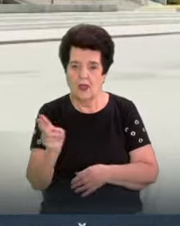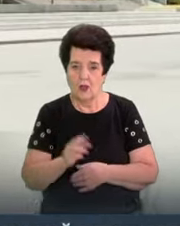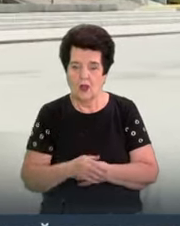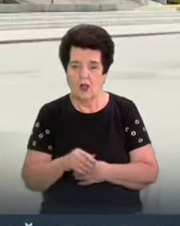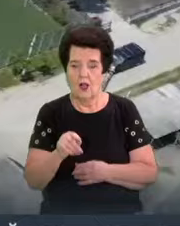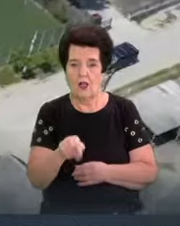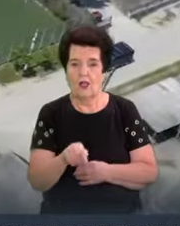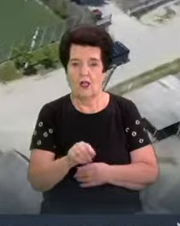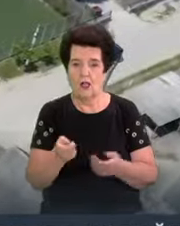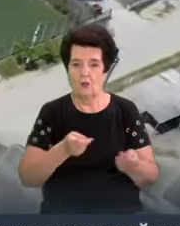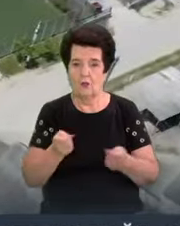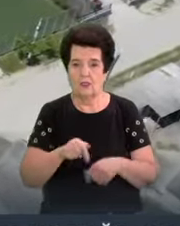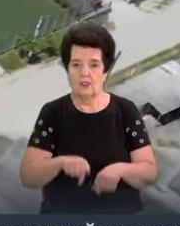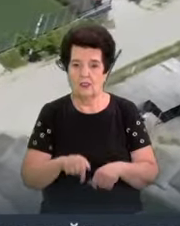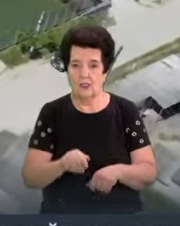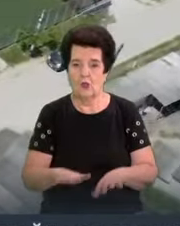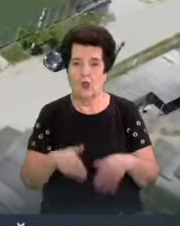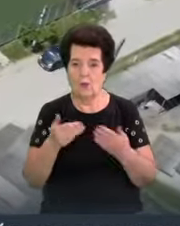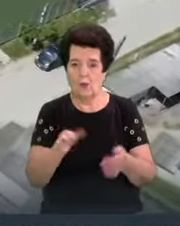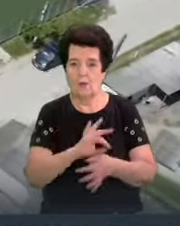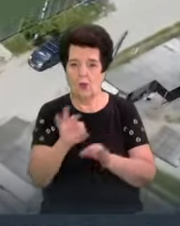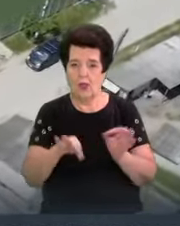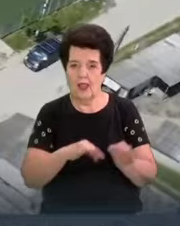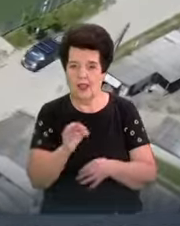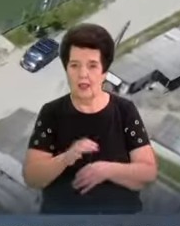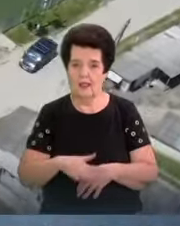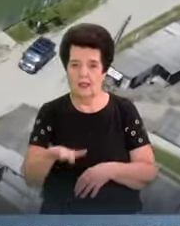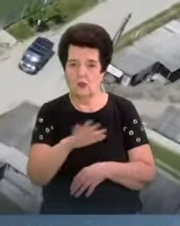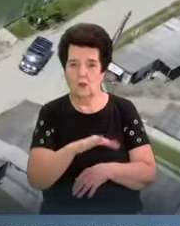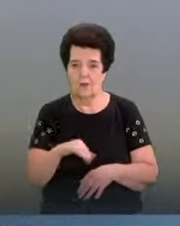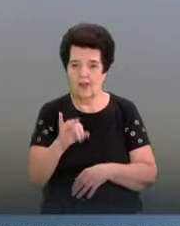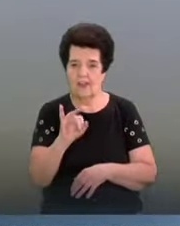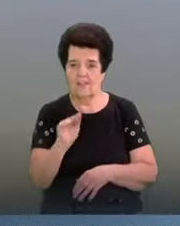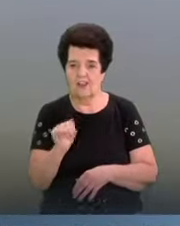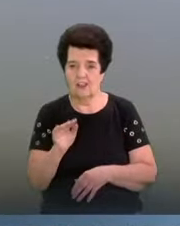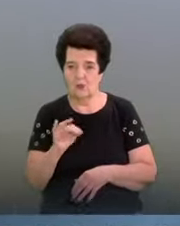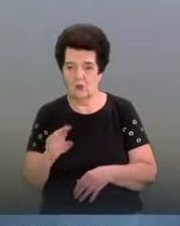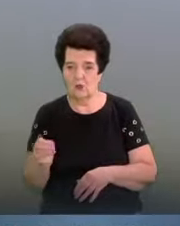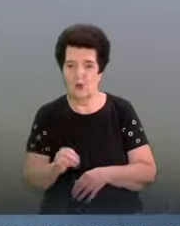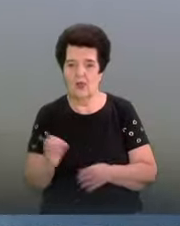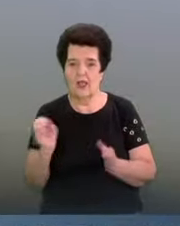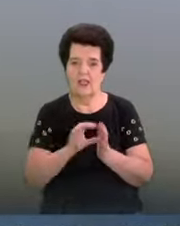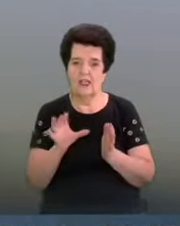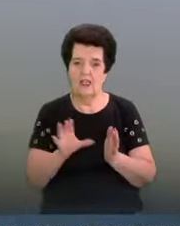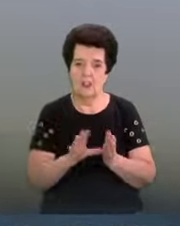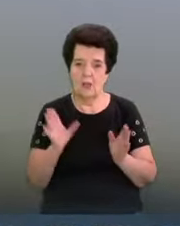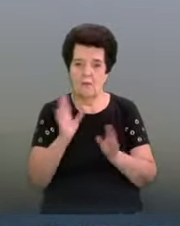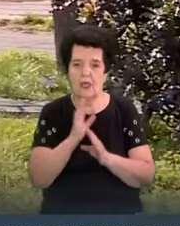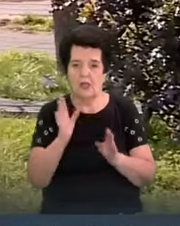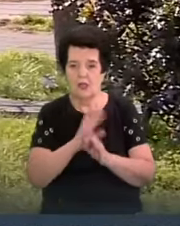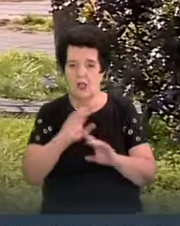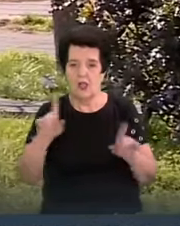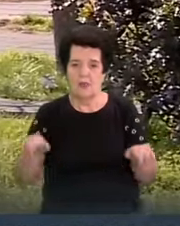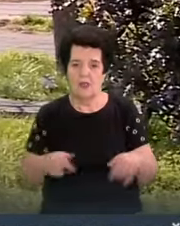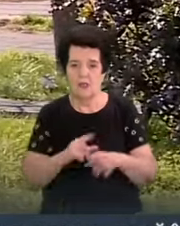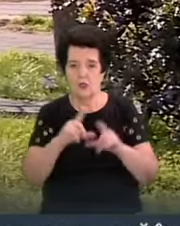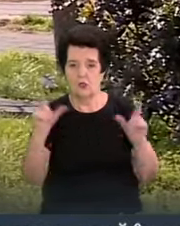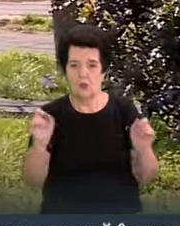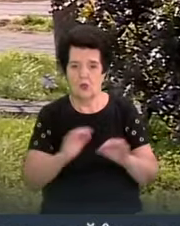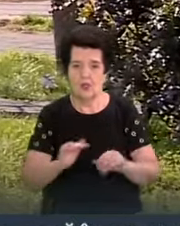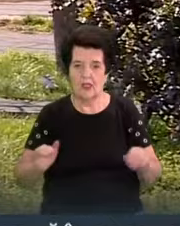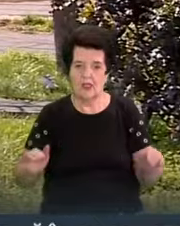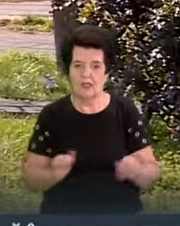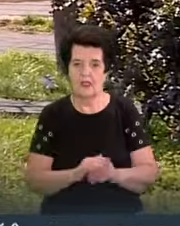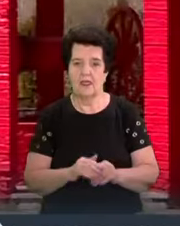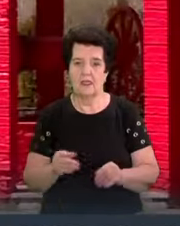Autoritățile locale de la noi vor putea propune proiecte în domeniul infrastructurii, energiei, mediului, reabilitarea școlilor și grădinițelor,